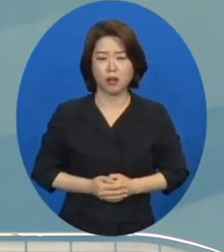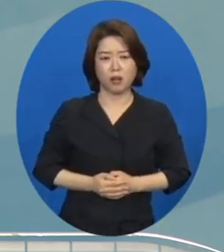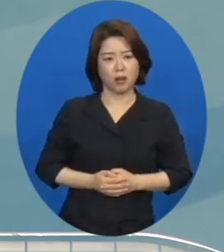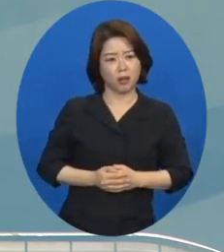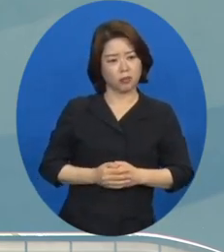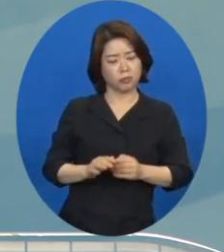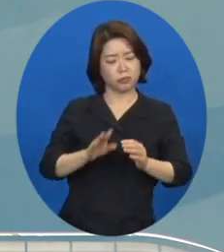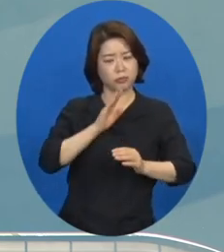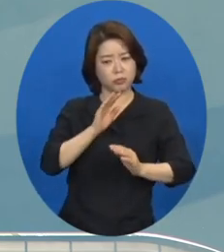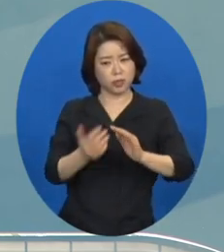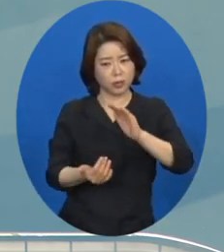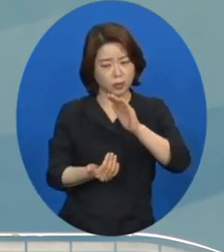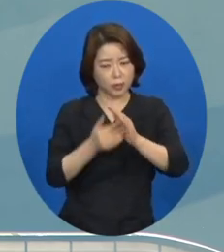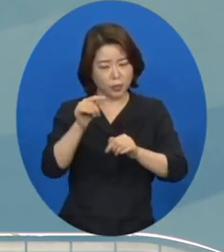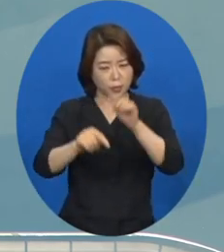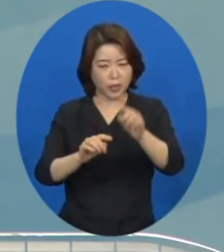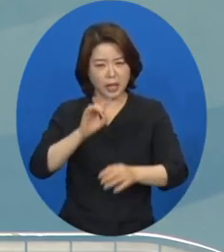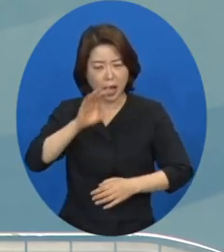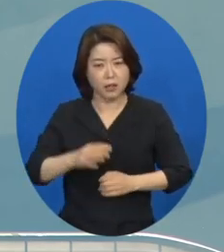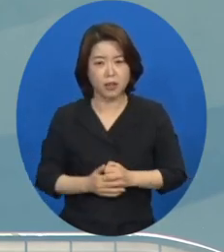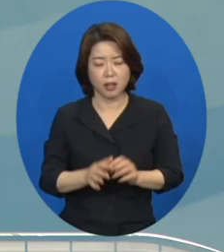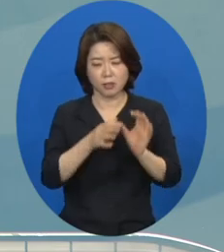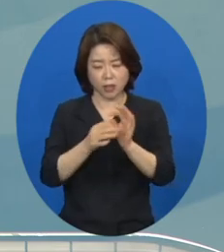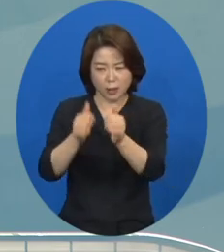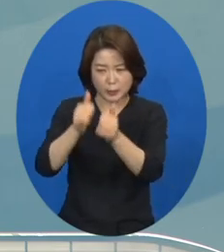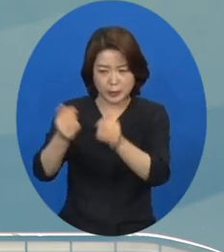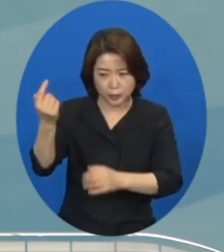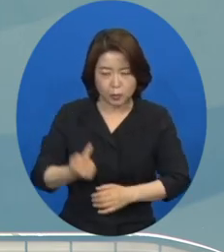어떻게 해요? 계속 시험 들고,